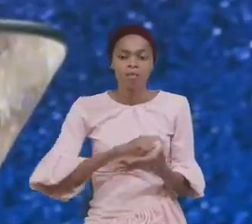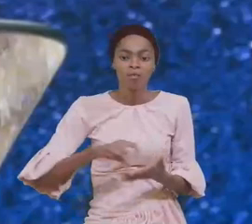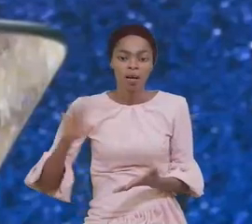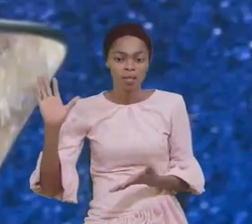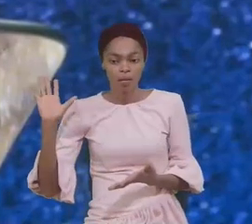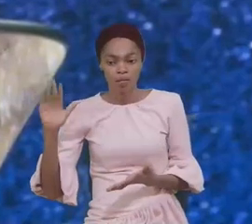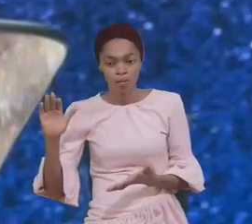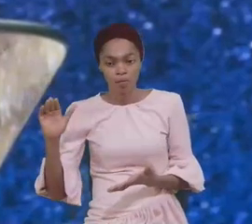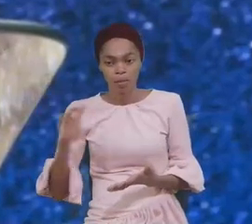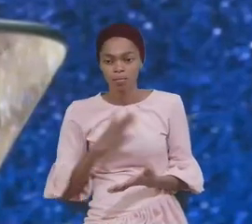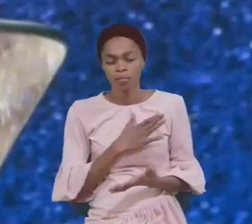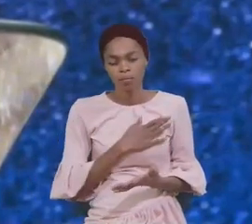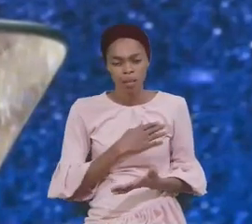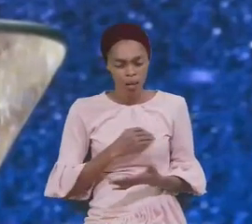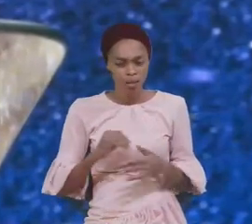dit,